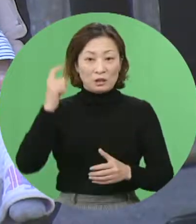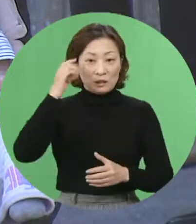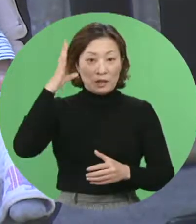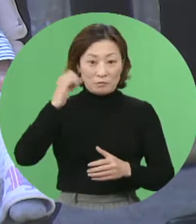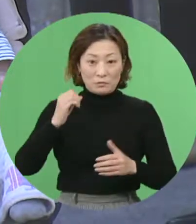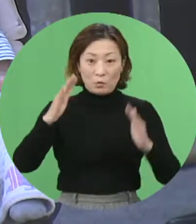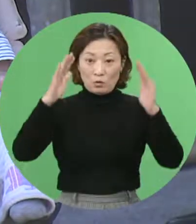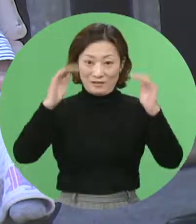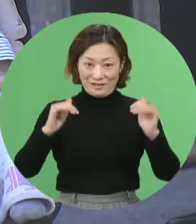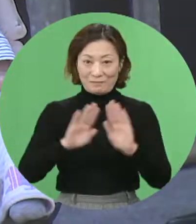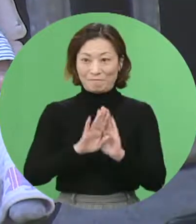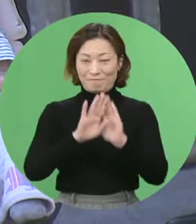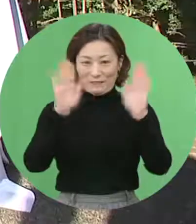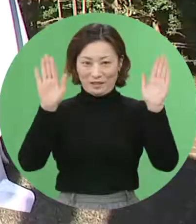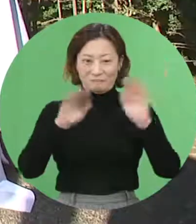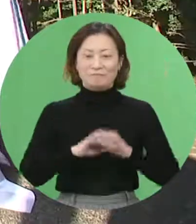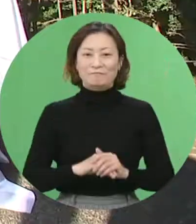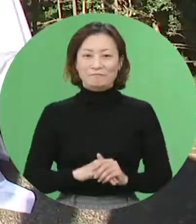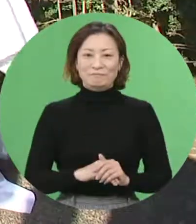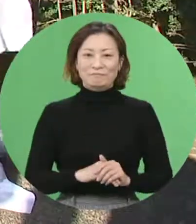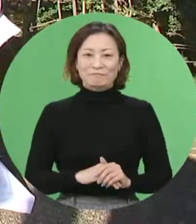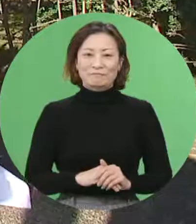典が行われました。